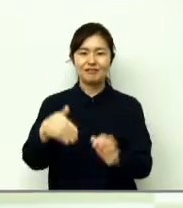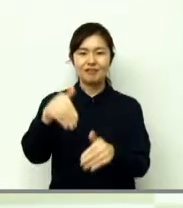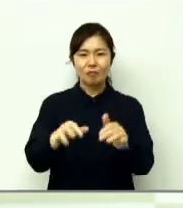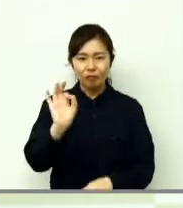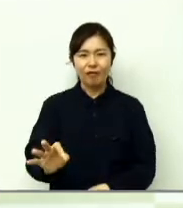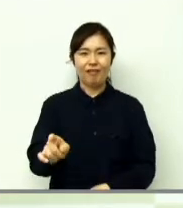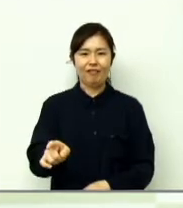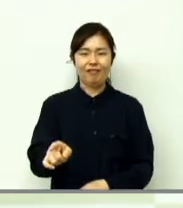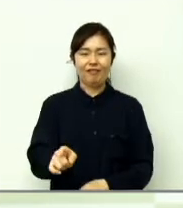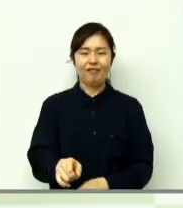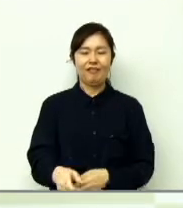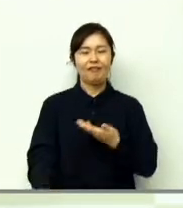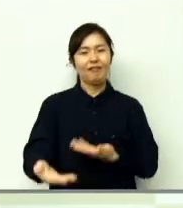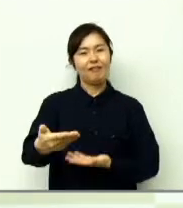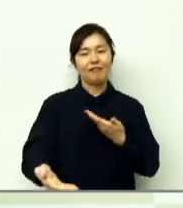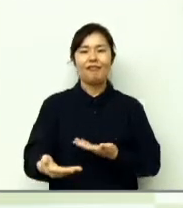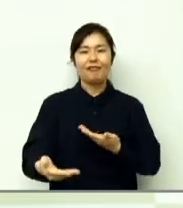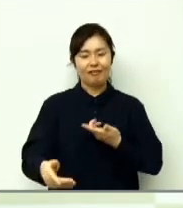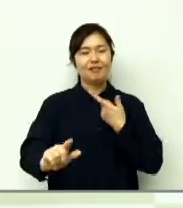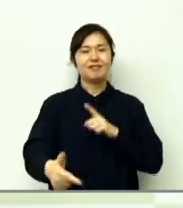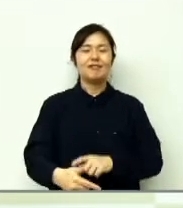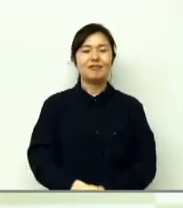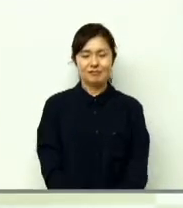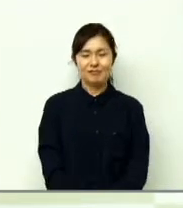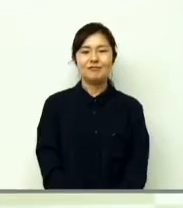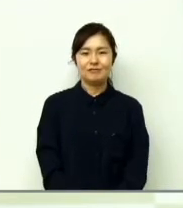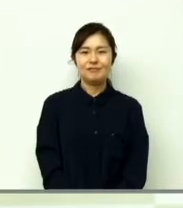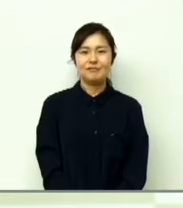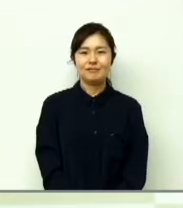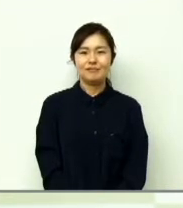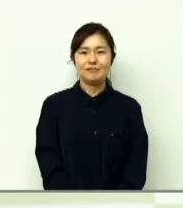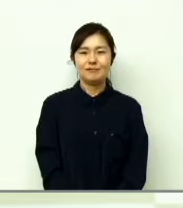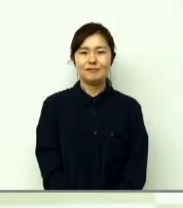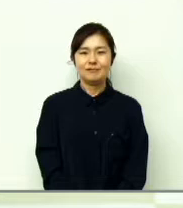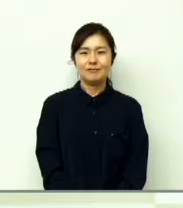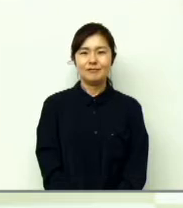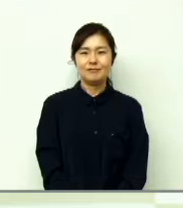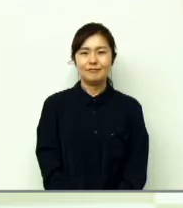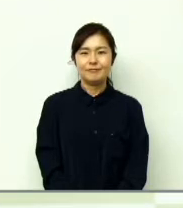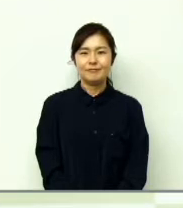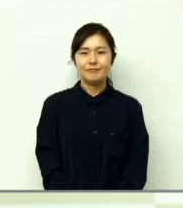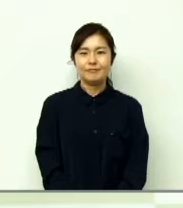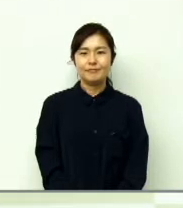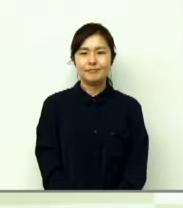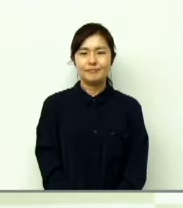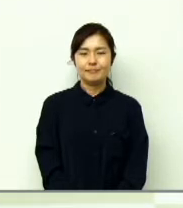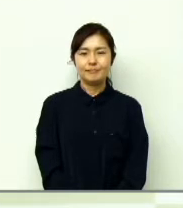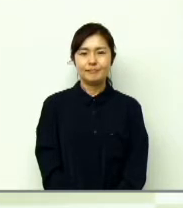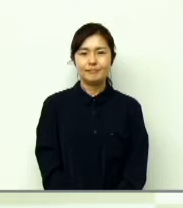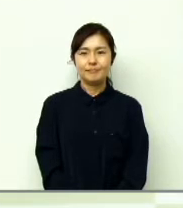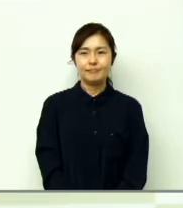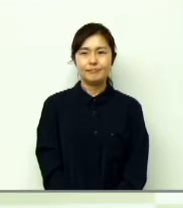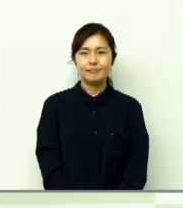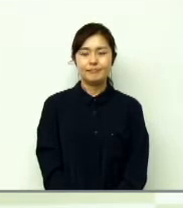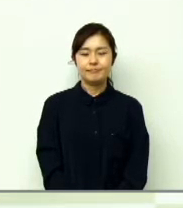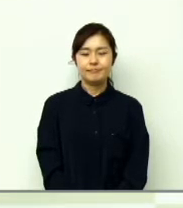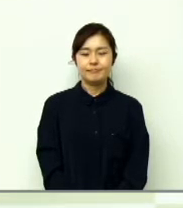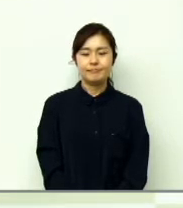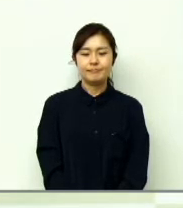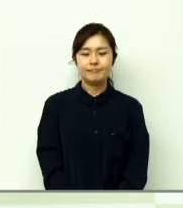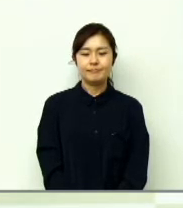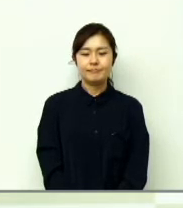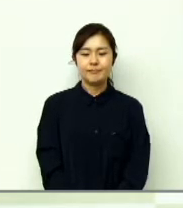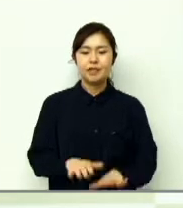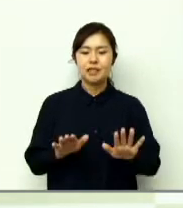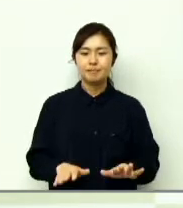を、持っている方々だったということが一つ大きくあると思うんですね。それで今の